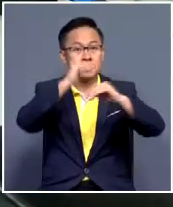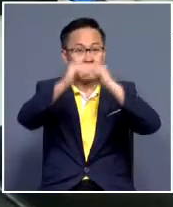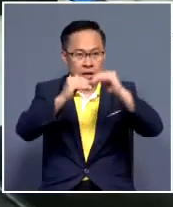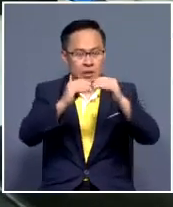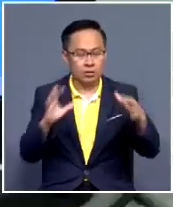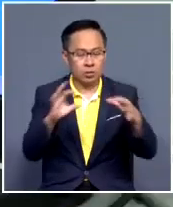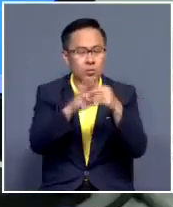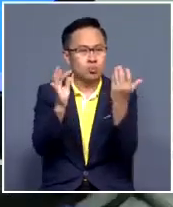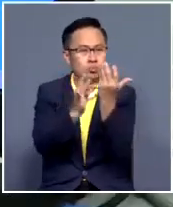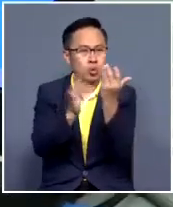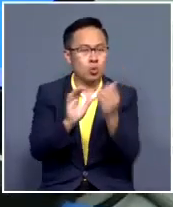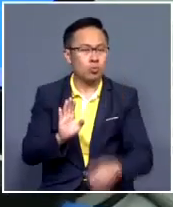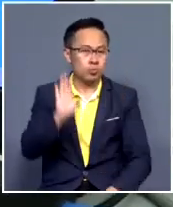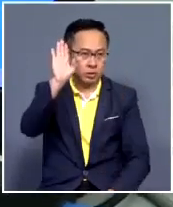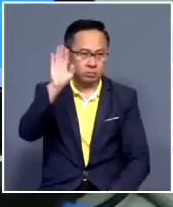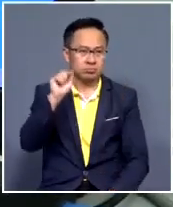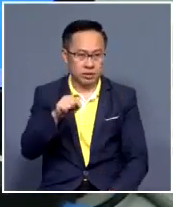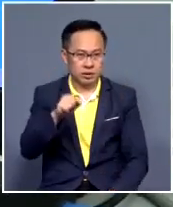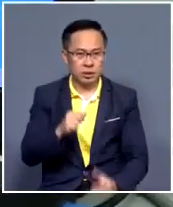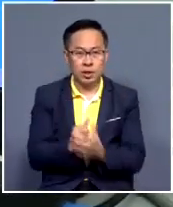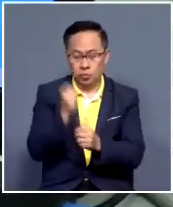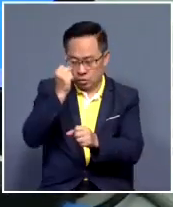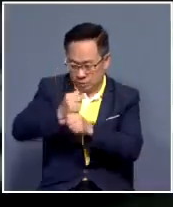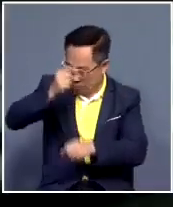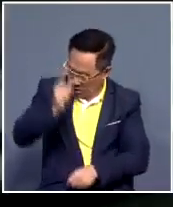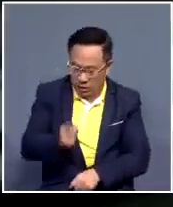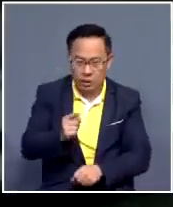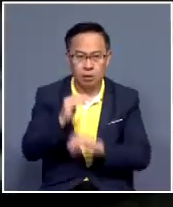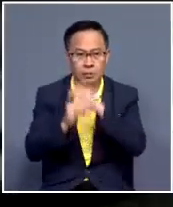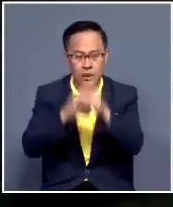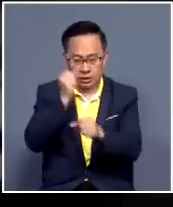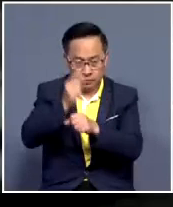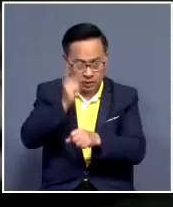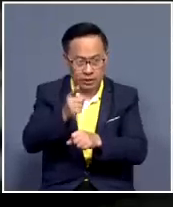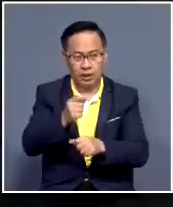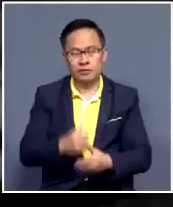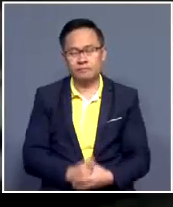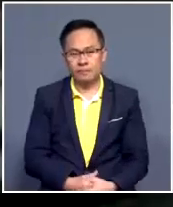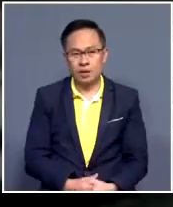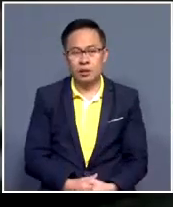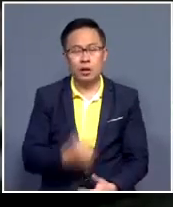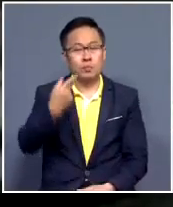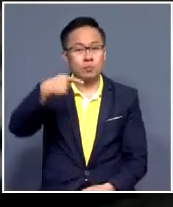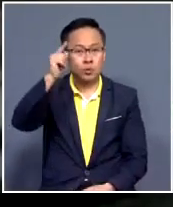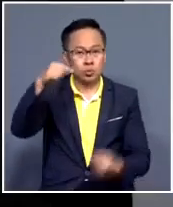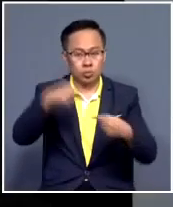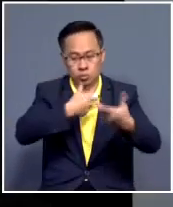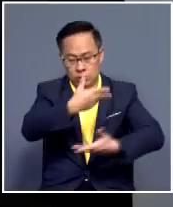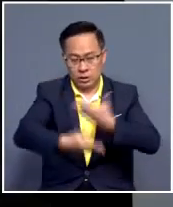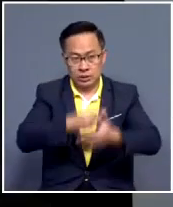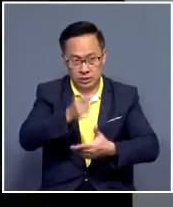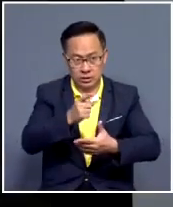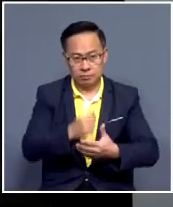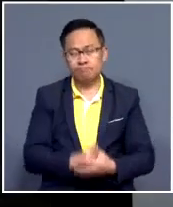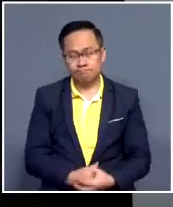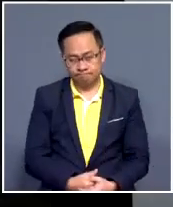เกี่ยวกับนวัตกรรมในบริษัทจริงๆเอาไปใช้งานได้จริงๆเป็นรูปธรรมจับต้องได้จริงๆแล้วเกิดประโยชน์ทางธุรกิจจริงๆโดยปก